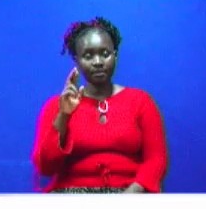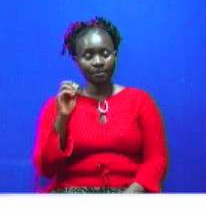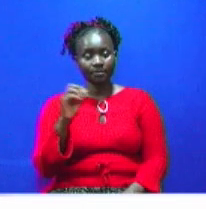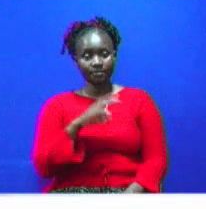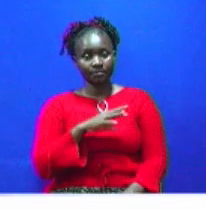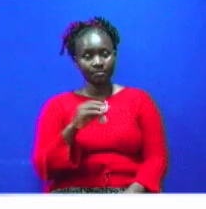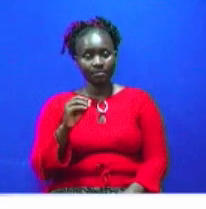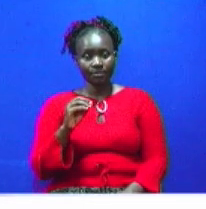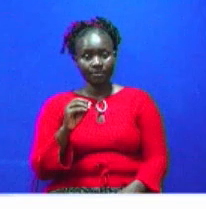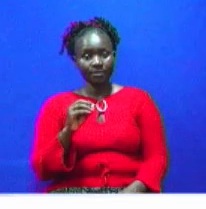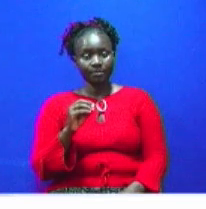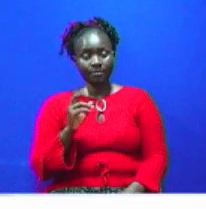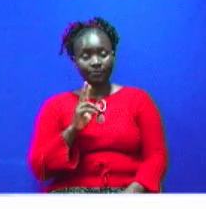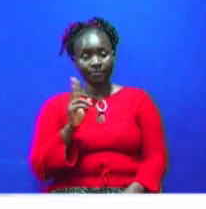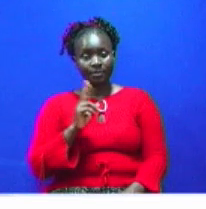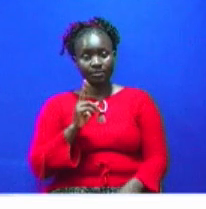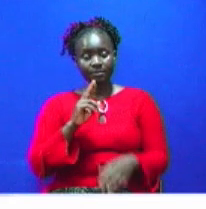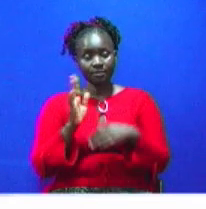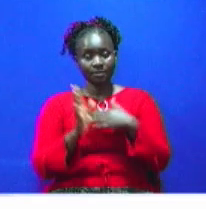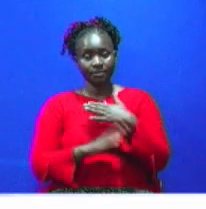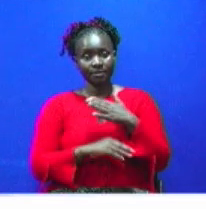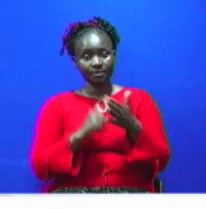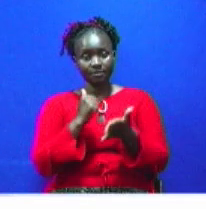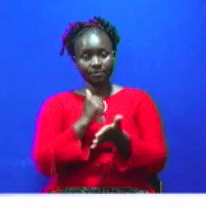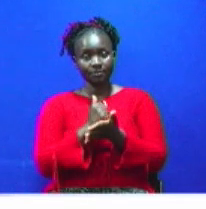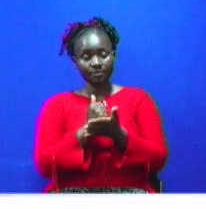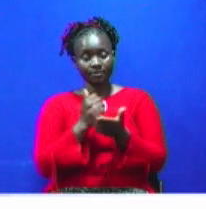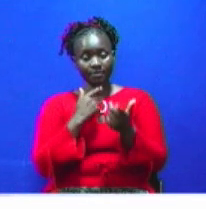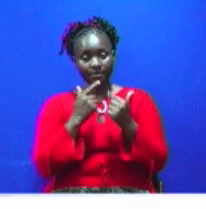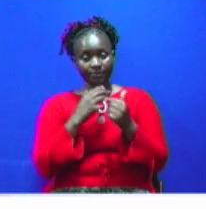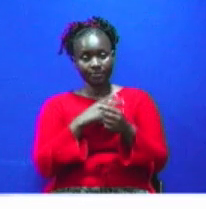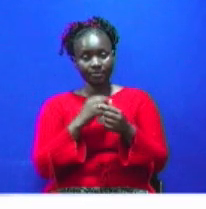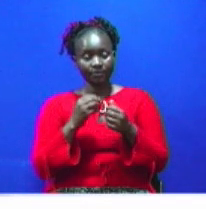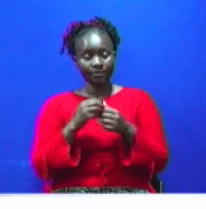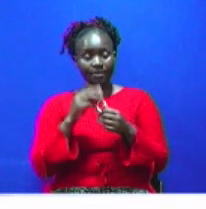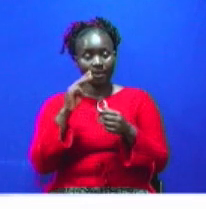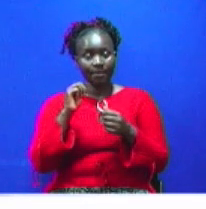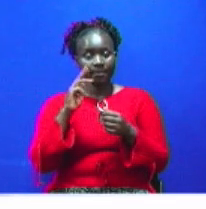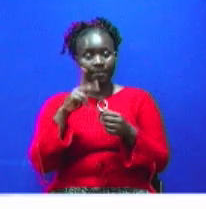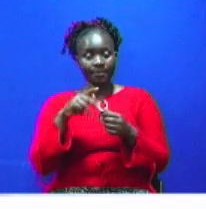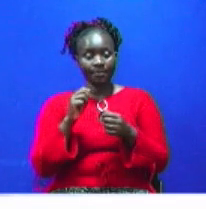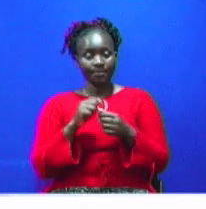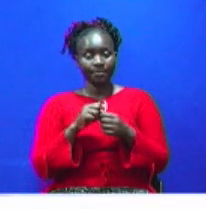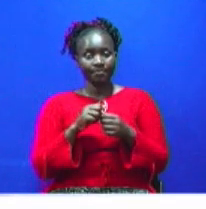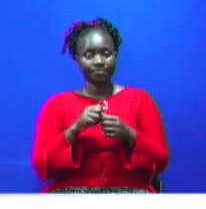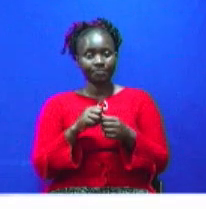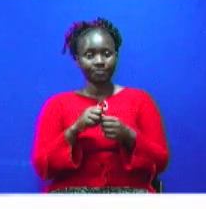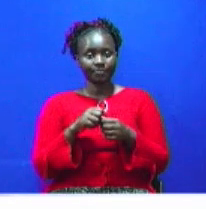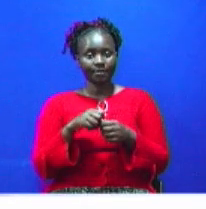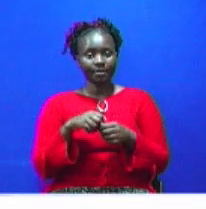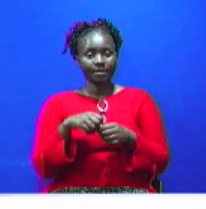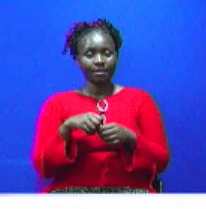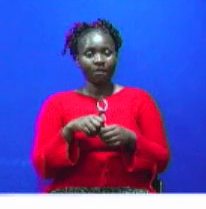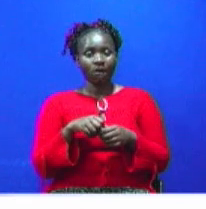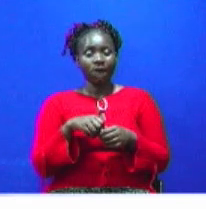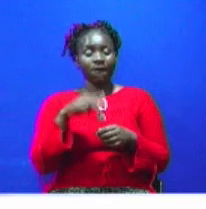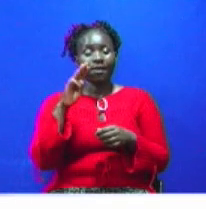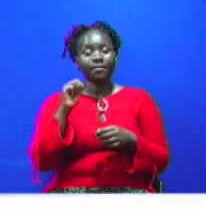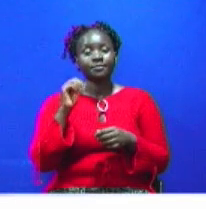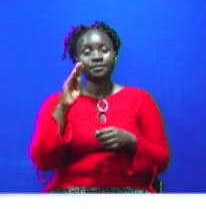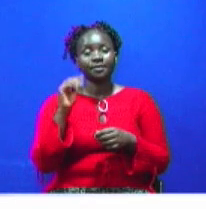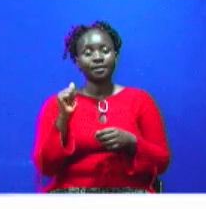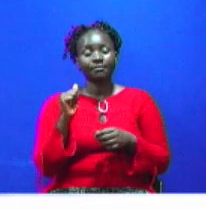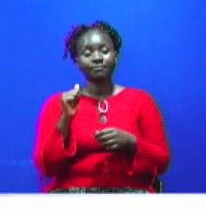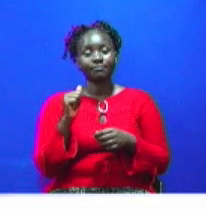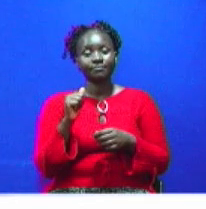na mamocho yobo tumeki obobe we OBC ni gobono ababunge emerongo ene na batatu ose aba MCA merongo